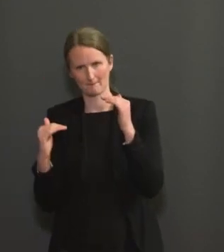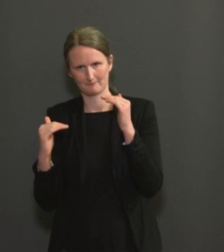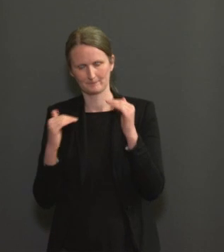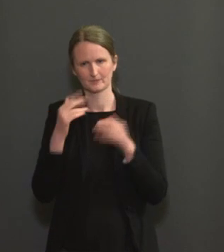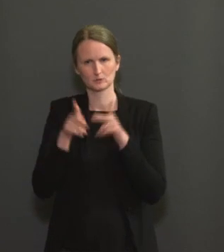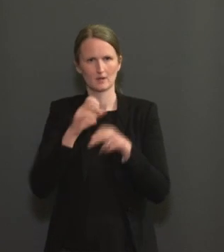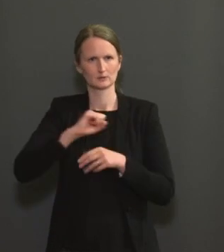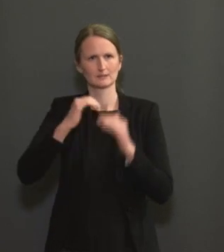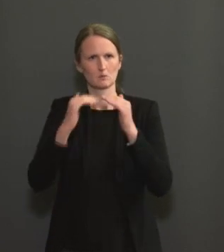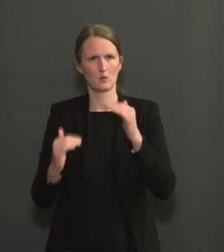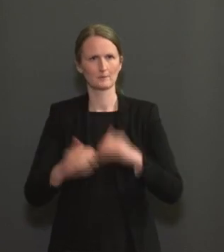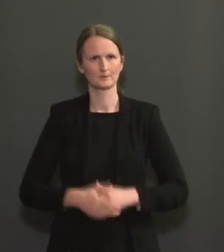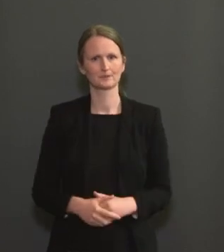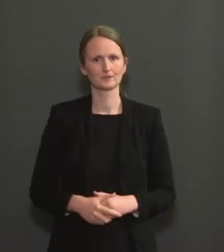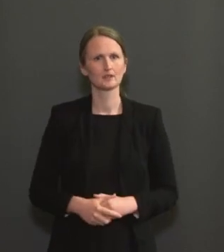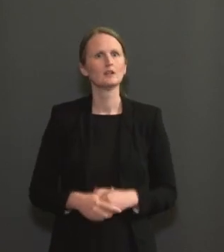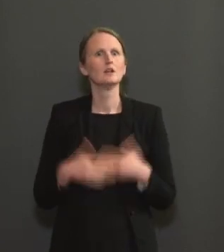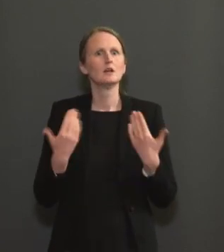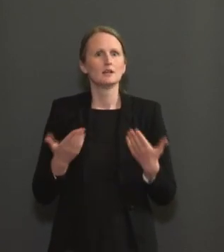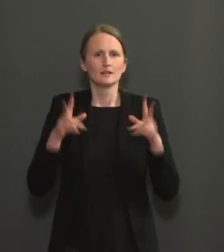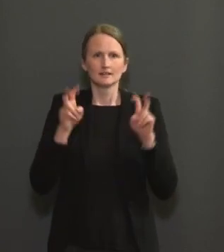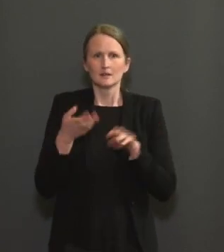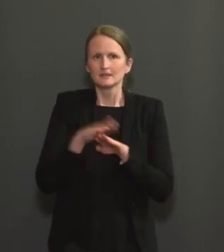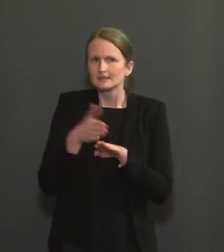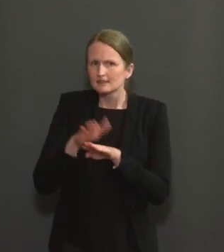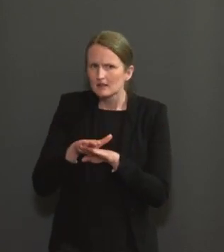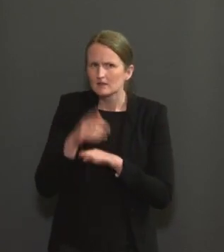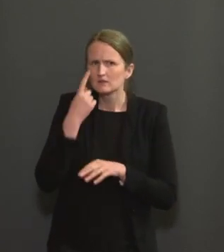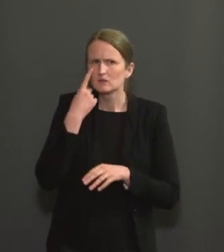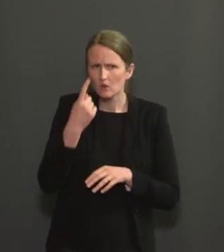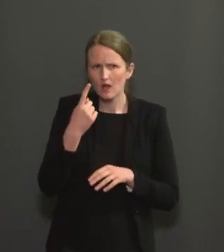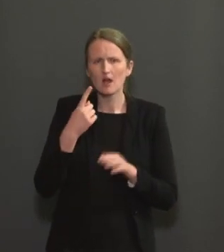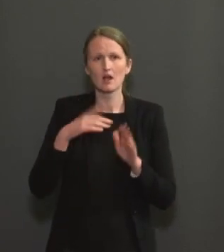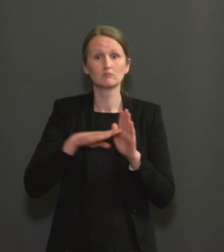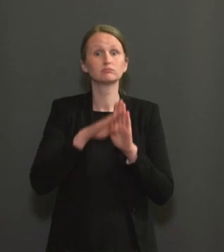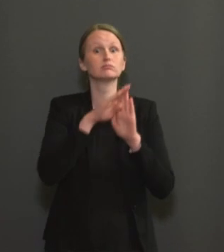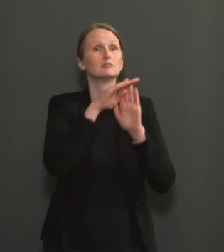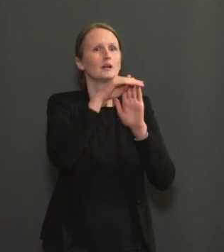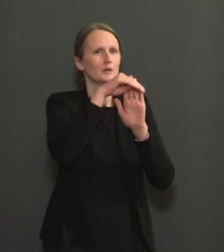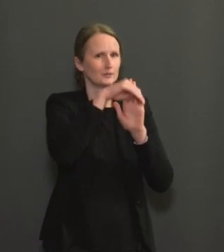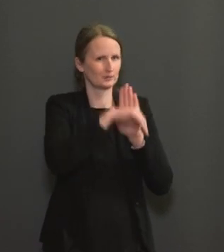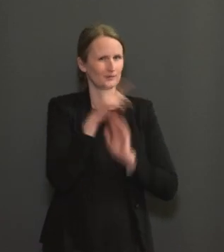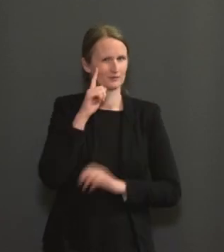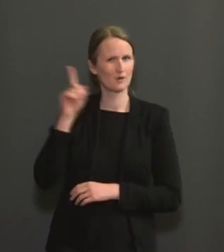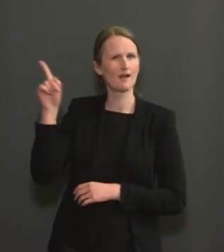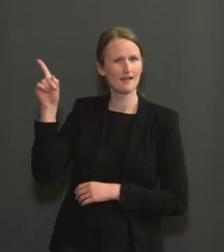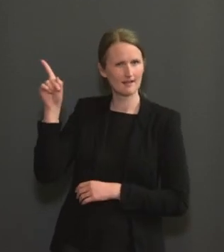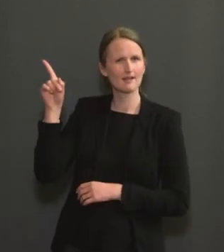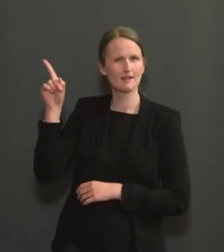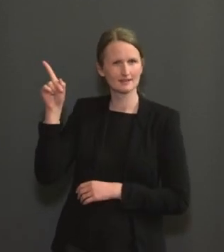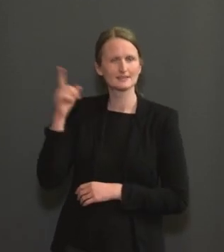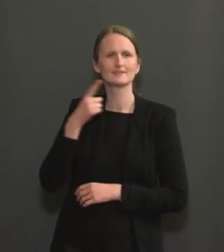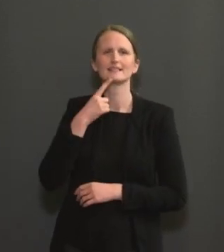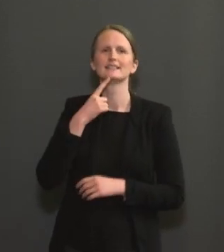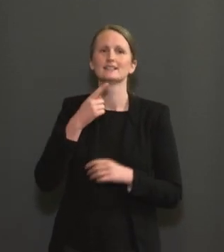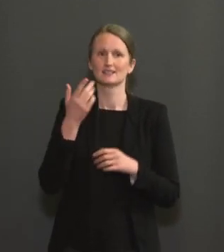En s'intéressant cette fois-ci aux décès, on le voit bien dans la forme de la courbe, on a effectivement là aussi une tendance à la stagnation, puisque